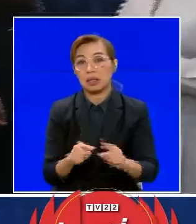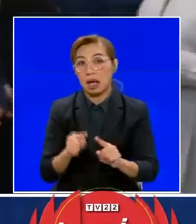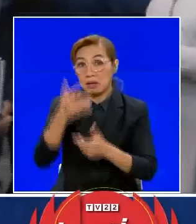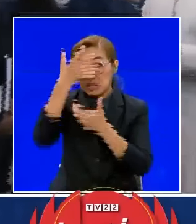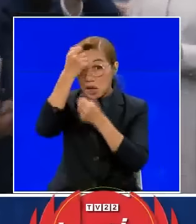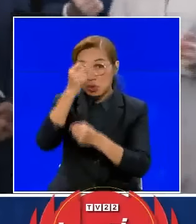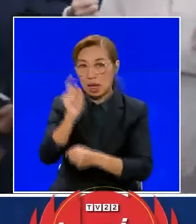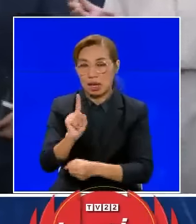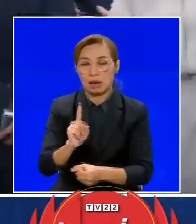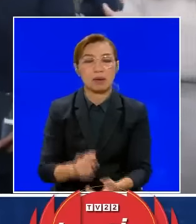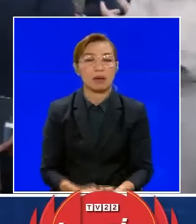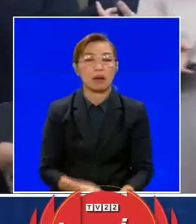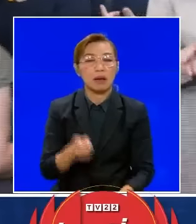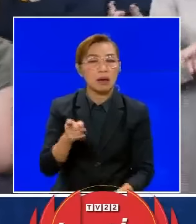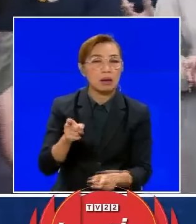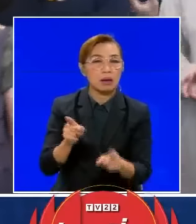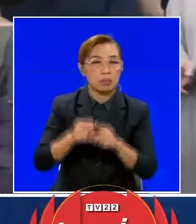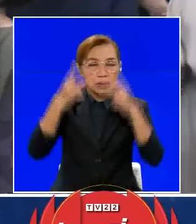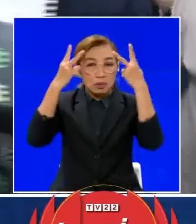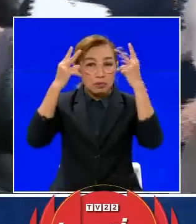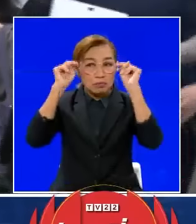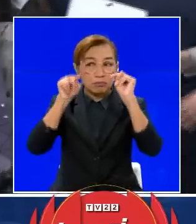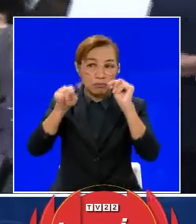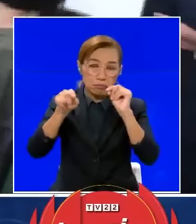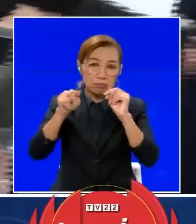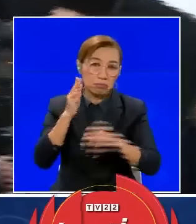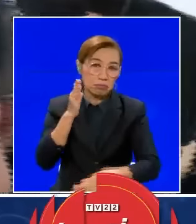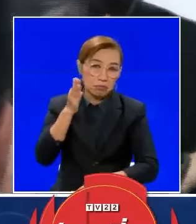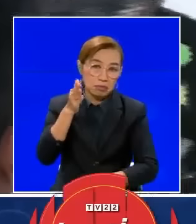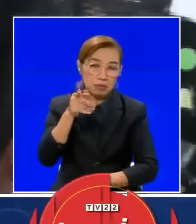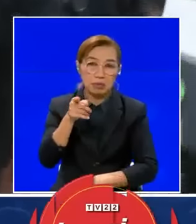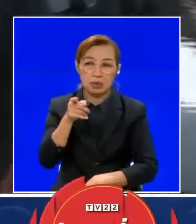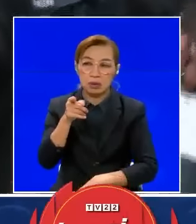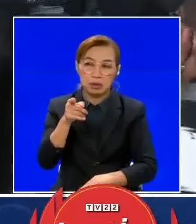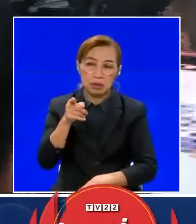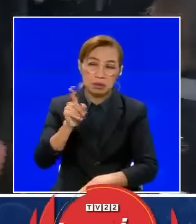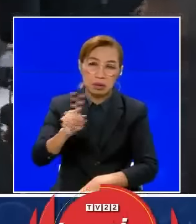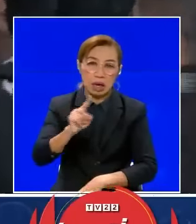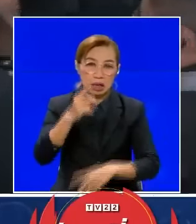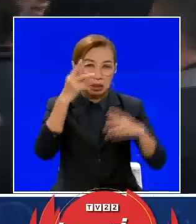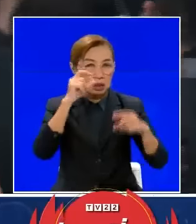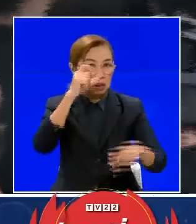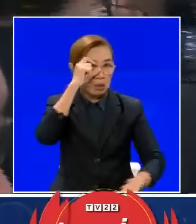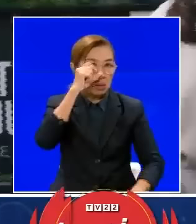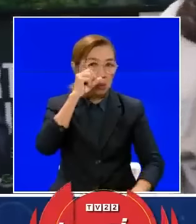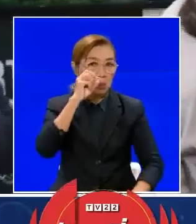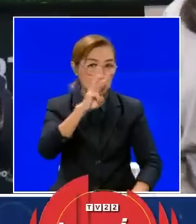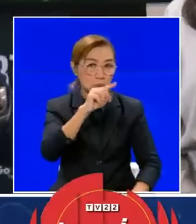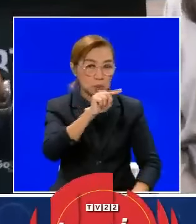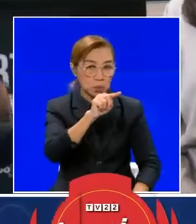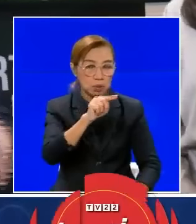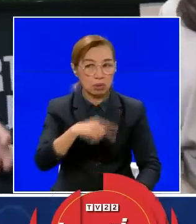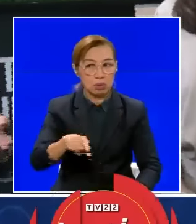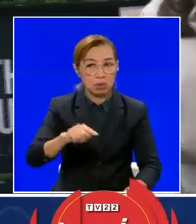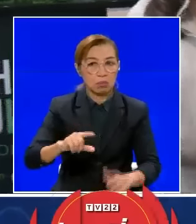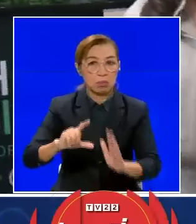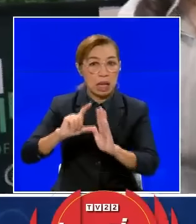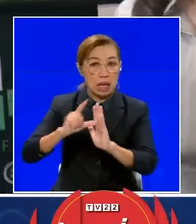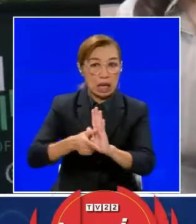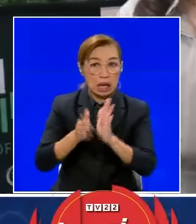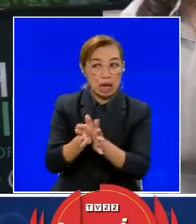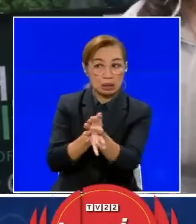บบนี้เนี่ยทั้งเรื่องที่ท่านนายกจะเป็นยังไงบ้างกับท่านที่ท่านรองวิษณุอดีตรองนายกวิษณุเนี่ยจะเข้ามาเป็นที่ปรึกษ